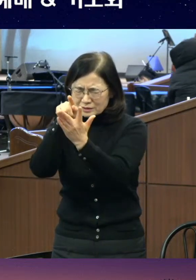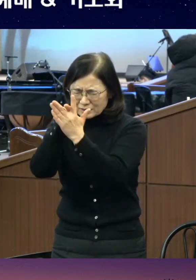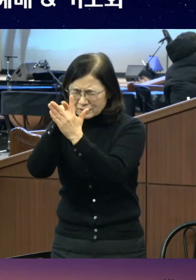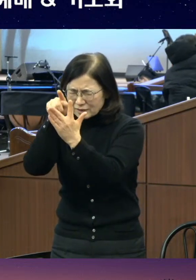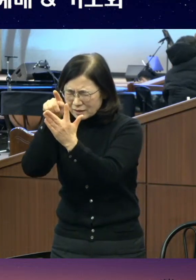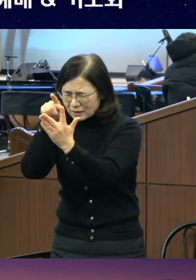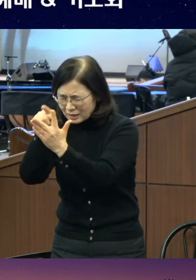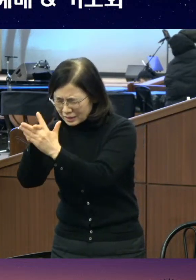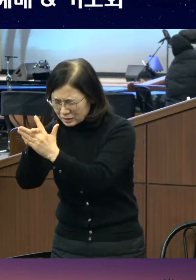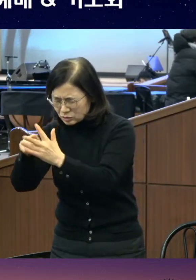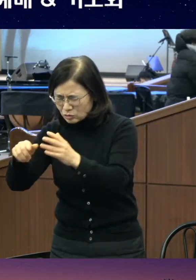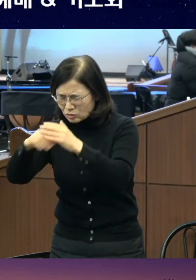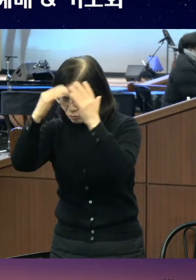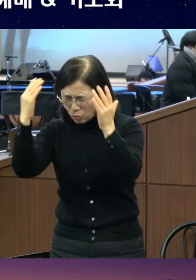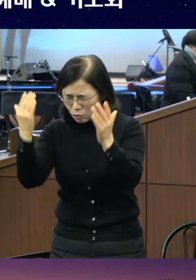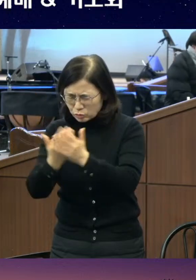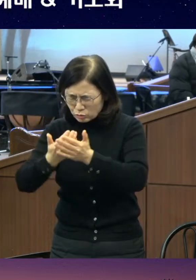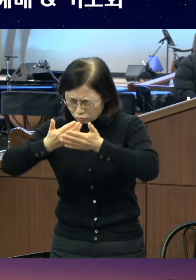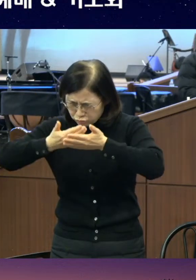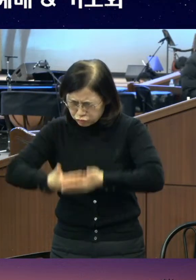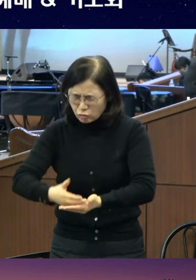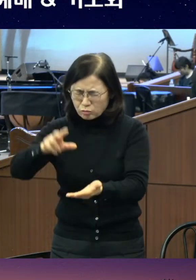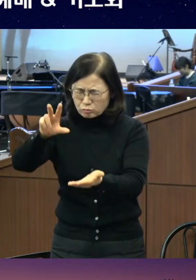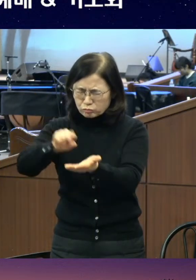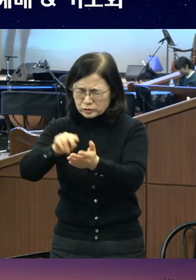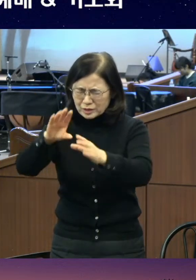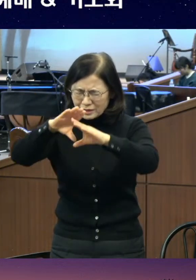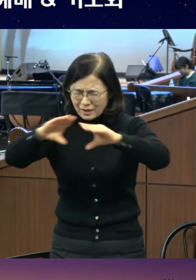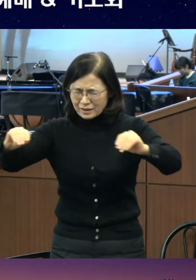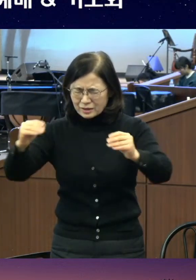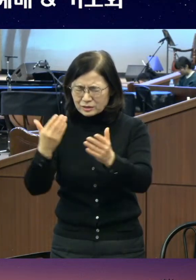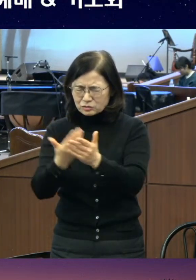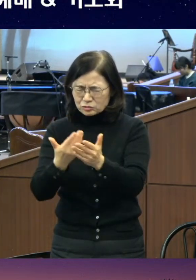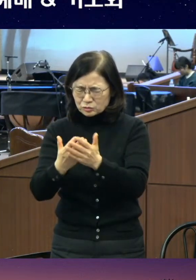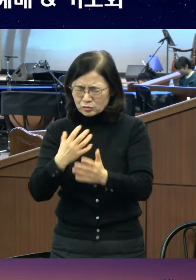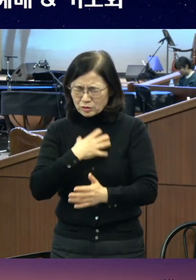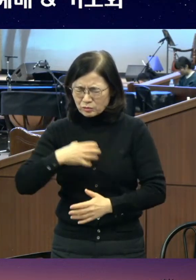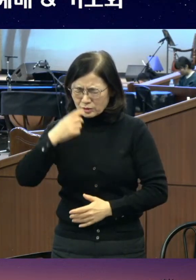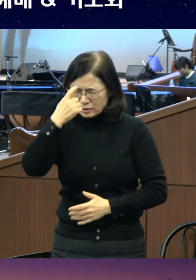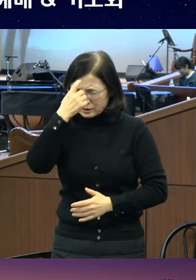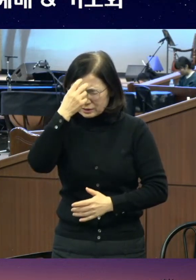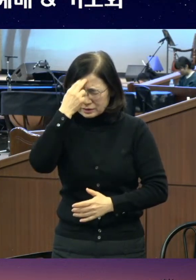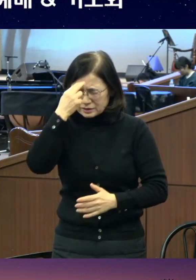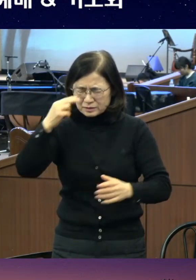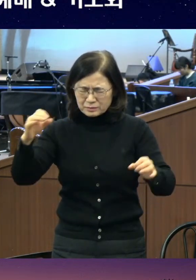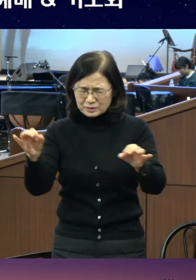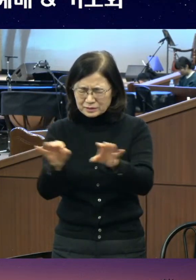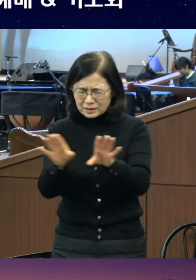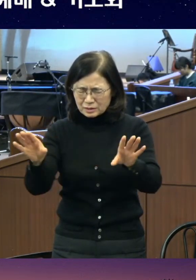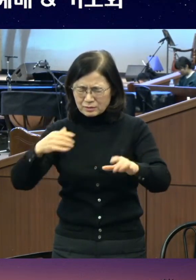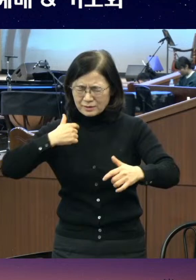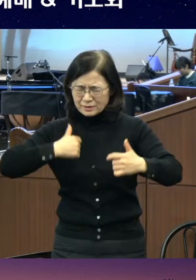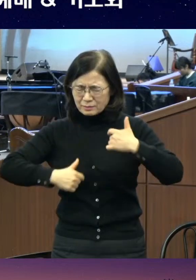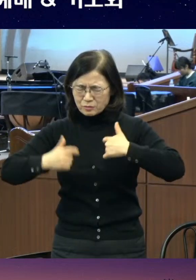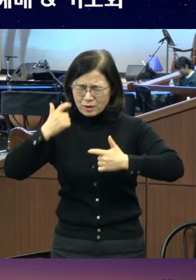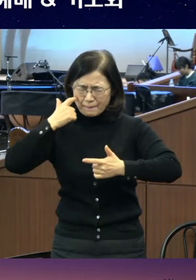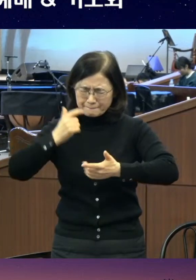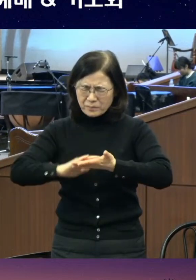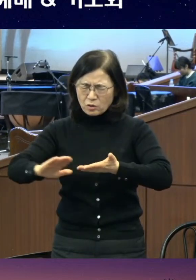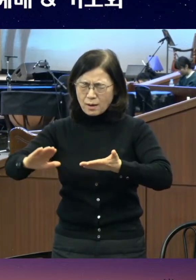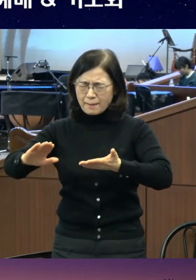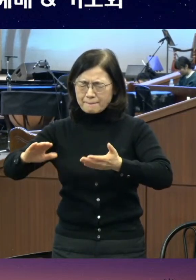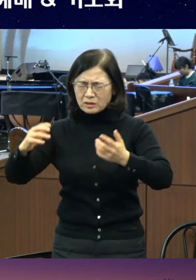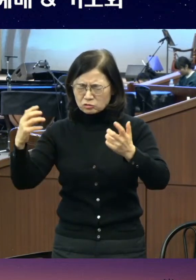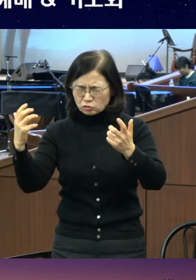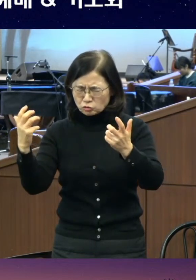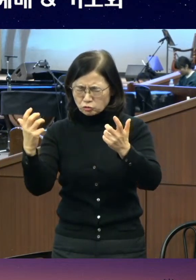모든 무거운 짐들을 벗겨주시고 염려와 근심이 사라지고 기쁨과 평안이 충만한 밤